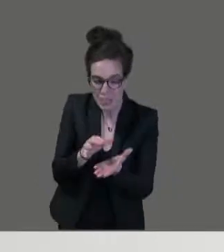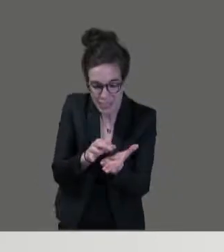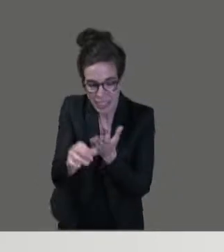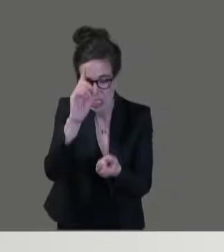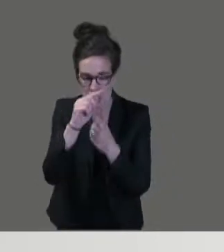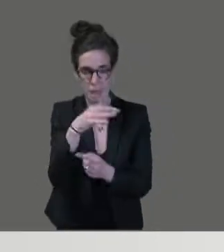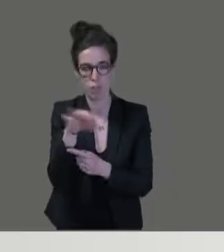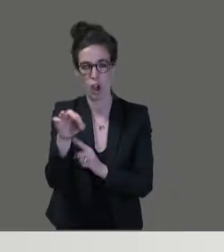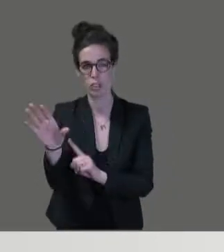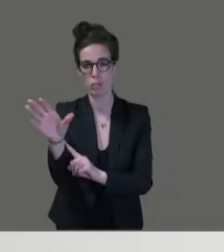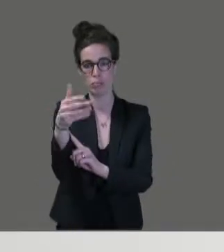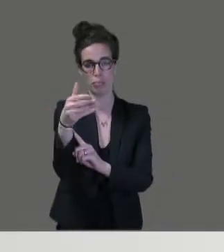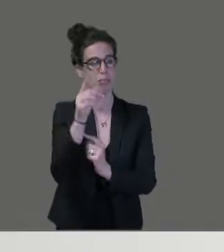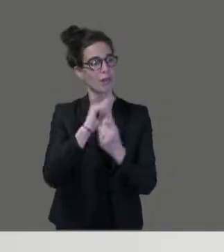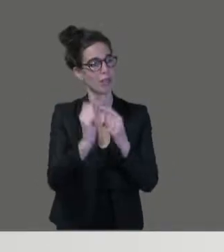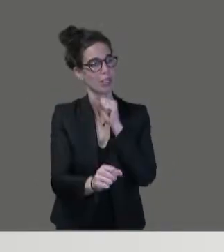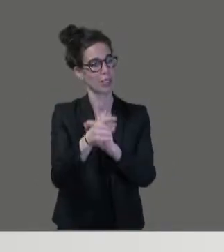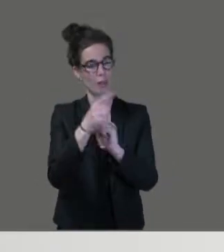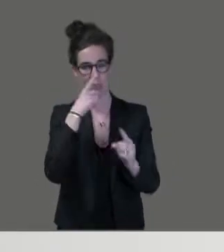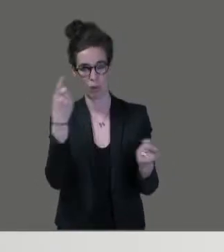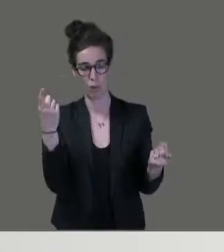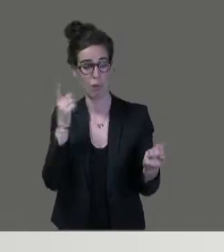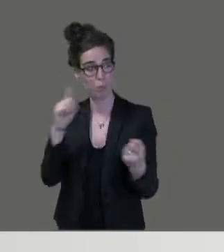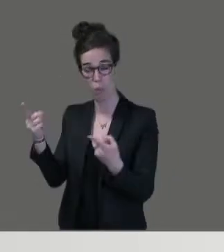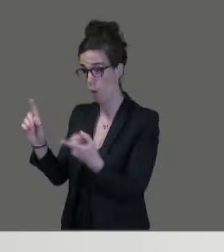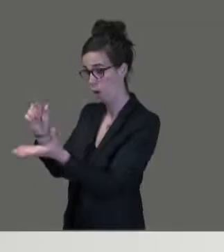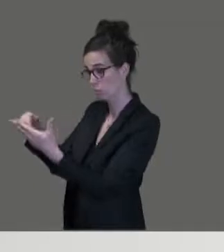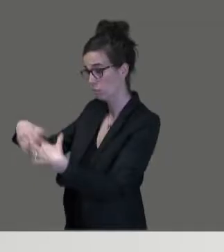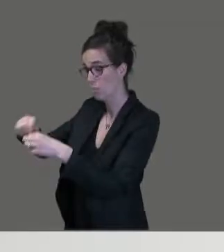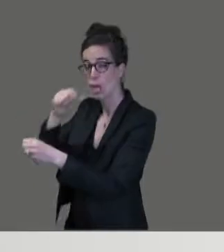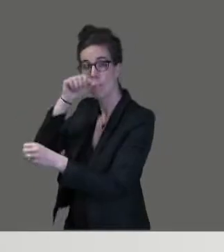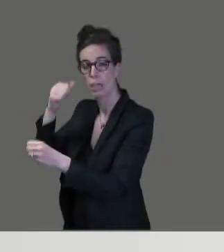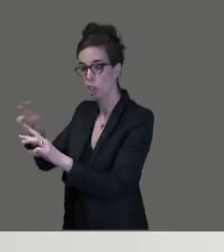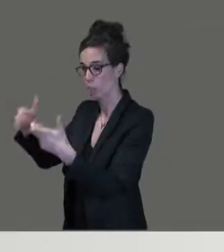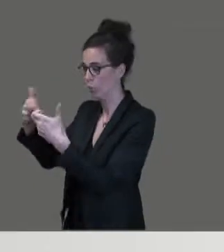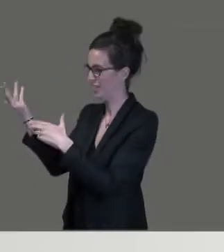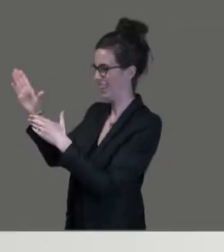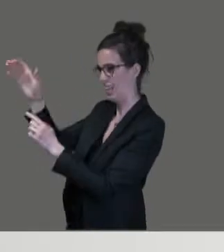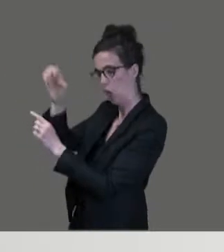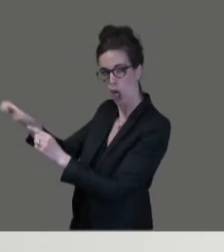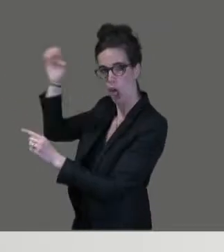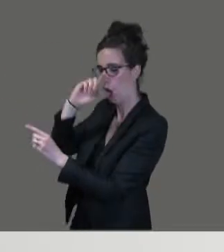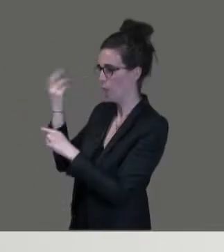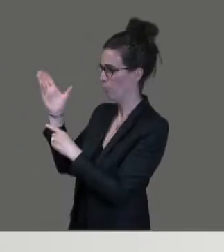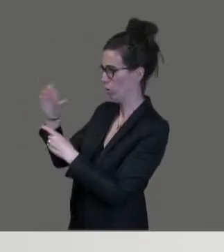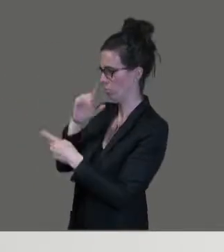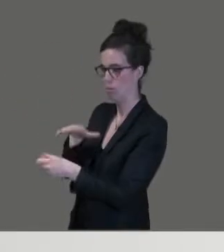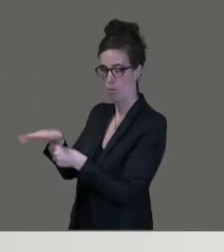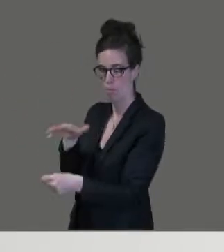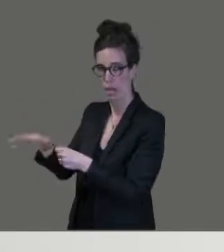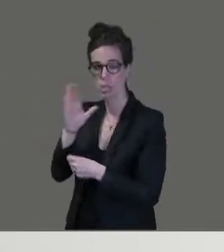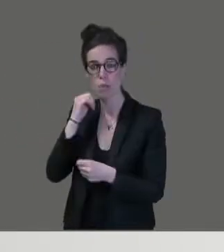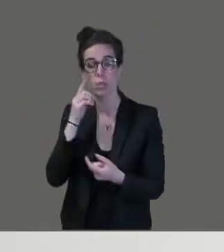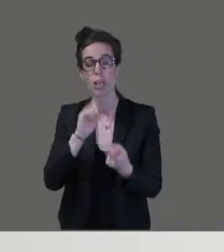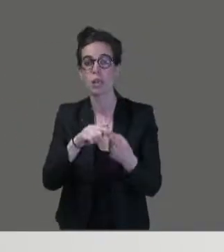l'innovation n'est pas assez visible à Bruxelles. Résultat, les projets portés par les pôles de compétitivité ont du mal